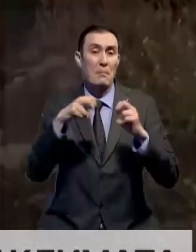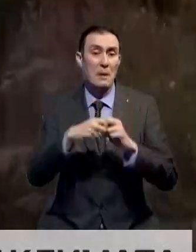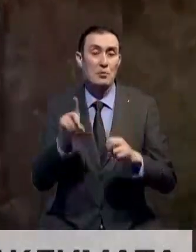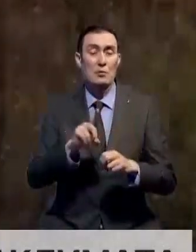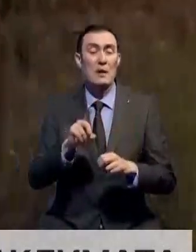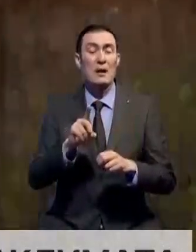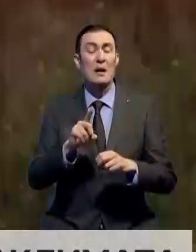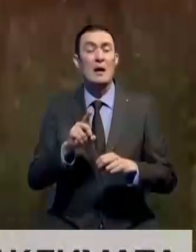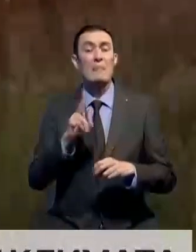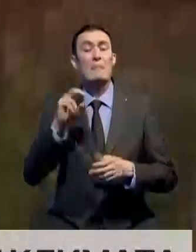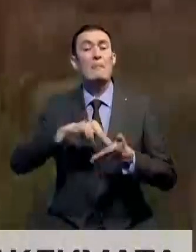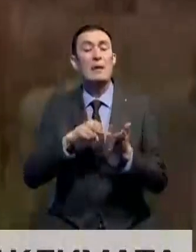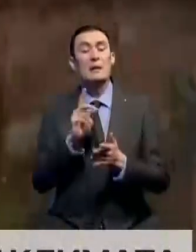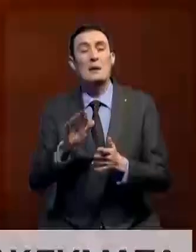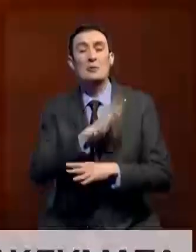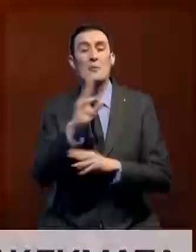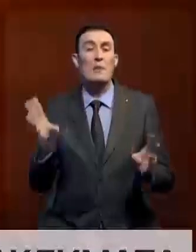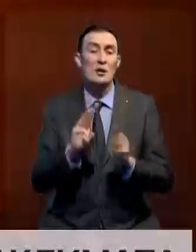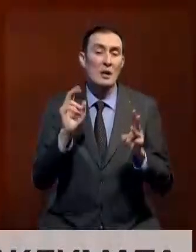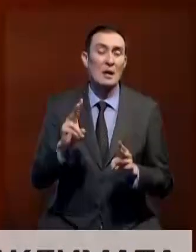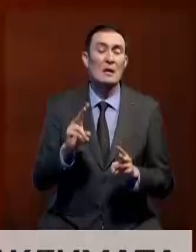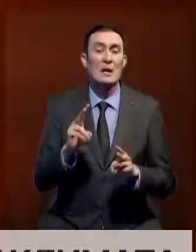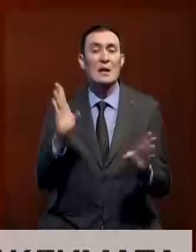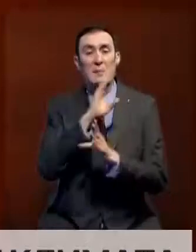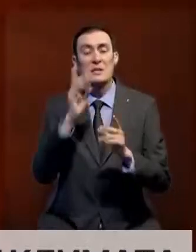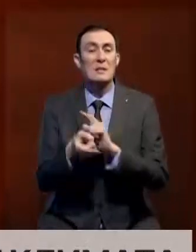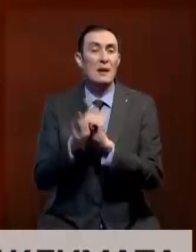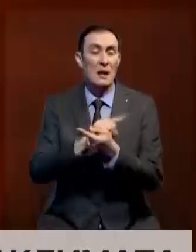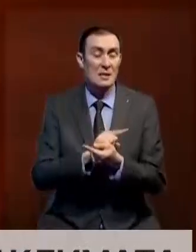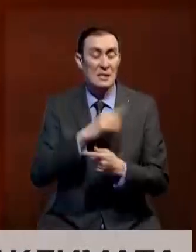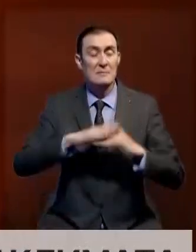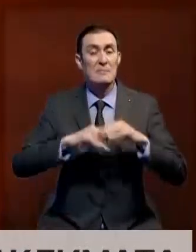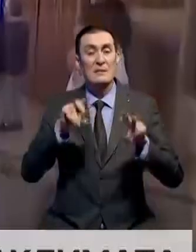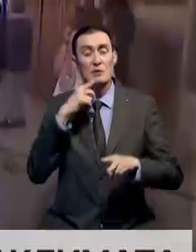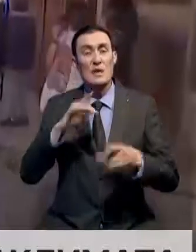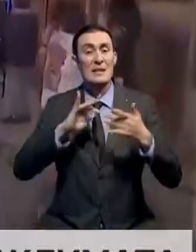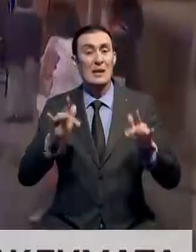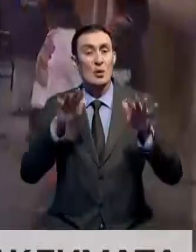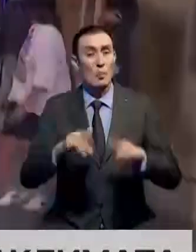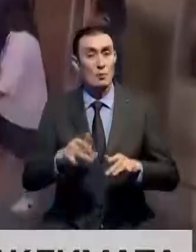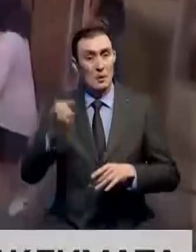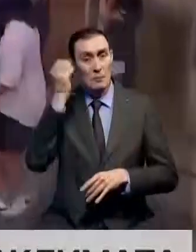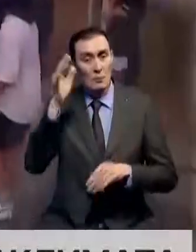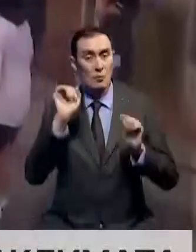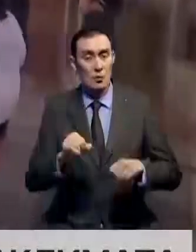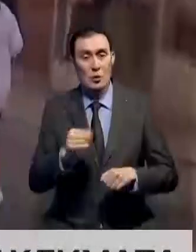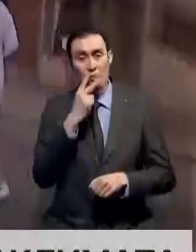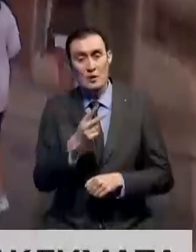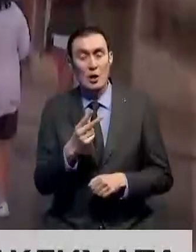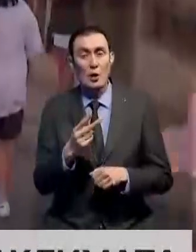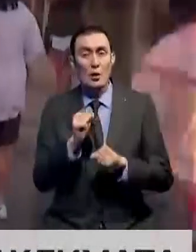распространение лесных пожаров и продумывать пути климатической миграции. Специалисты считают, искусственный интеллект может отследить